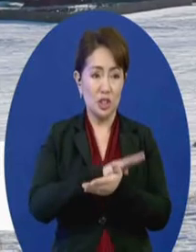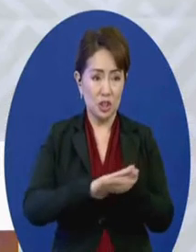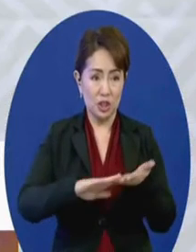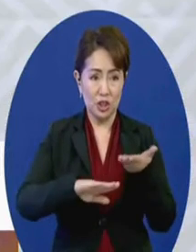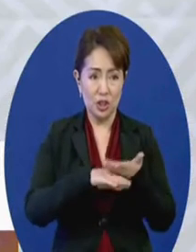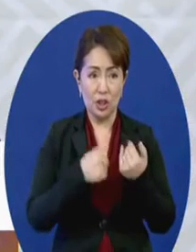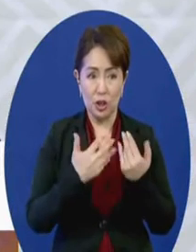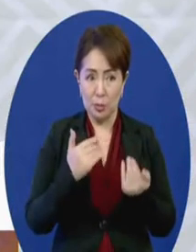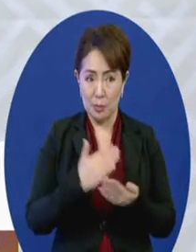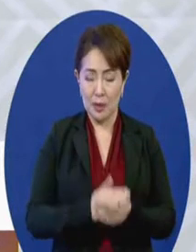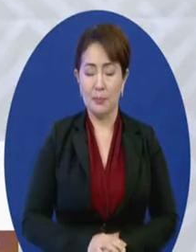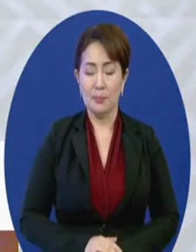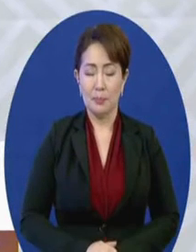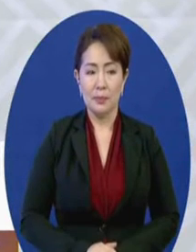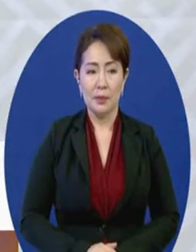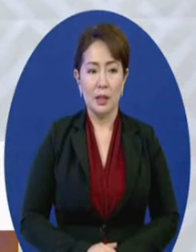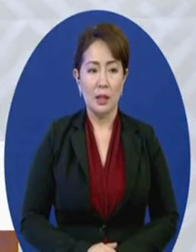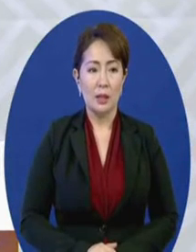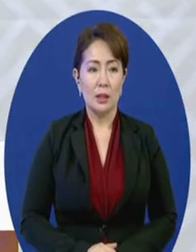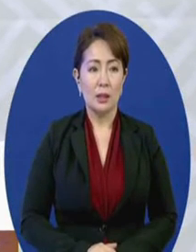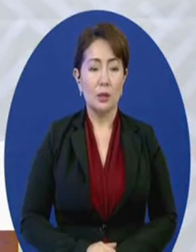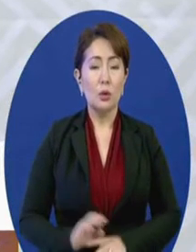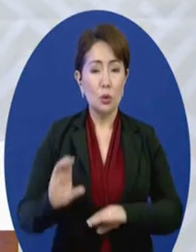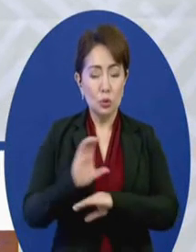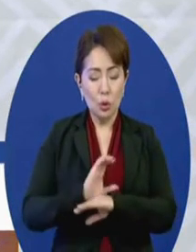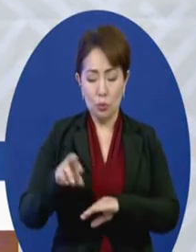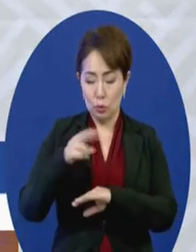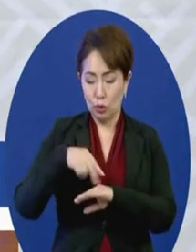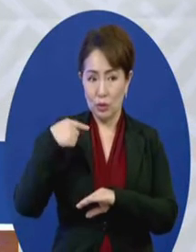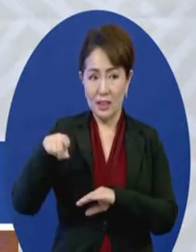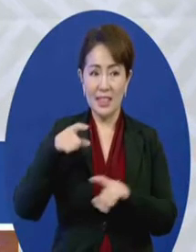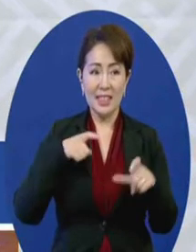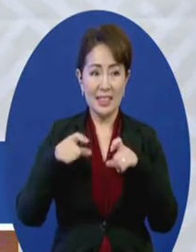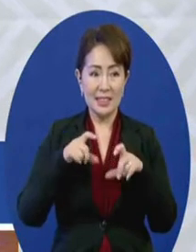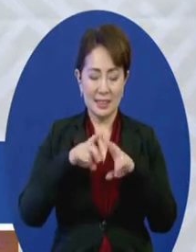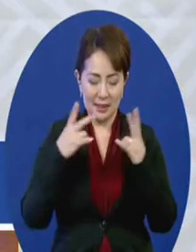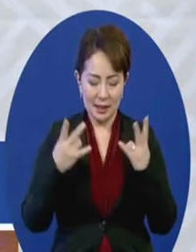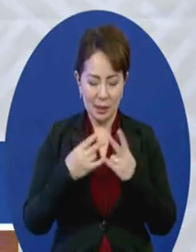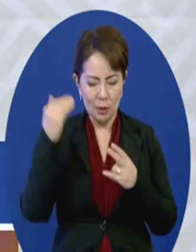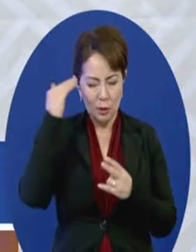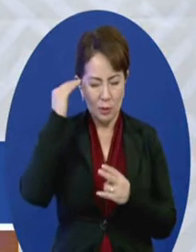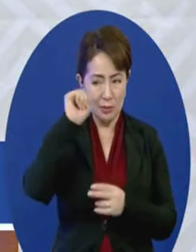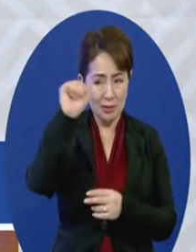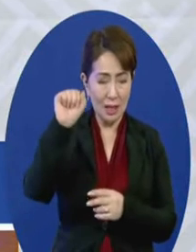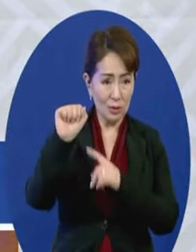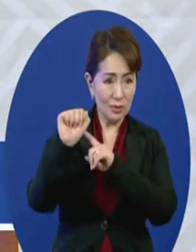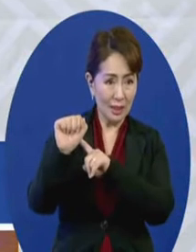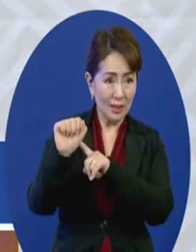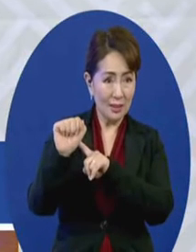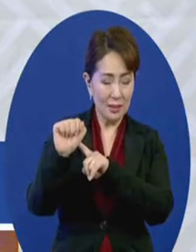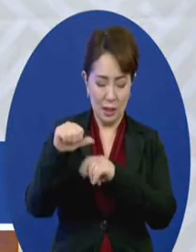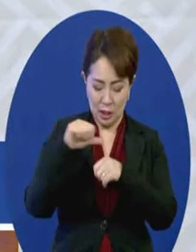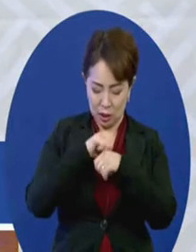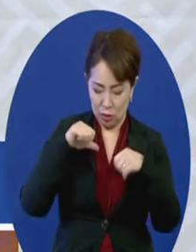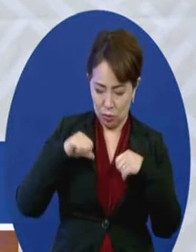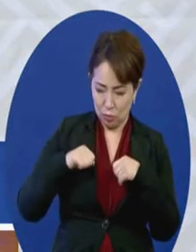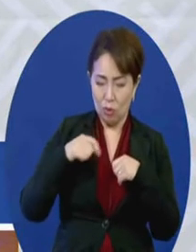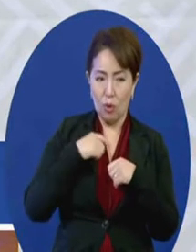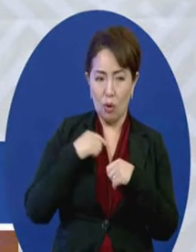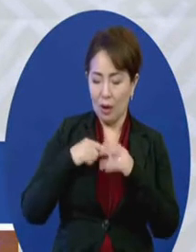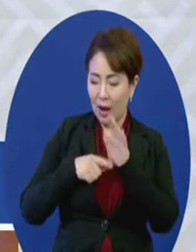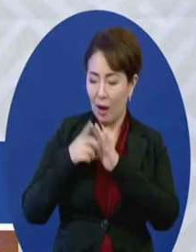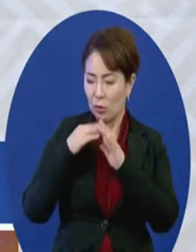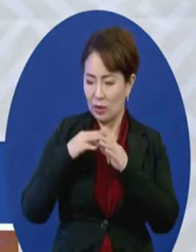юм. Сум, дүүргийн эдийн засаг нийгмийн тулгунтсан асуудлаар иргэн хүн анх удаа